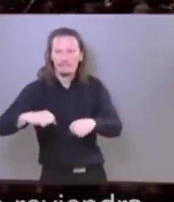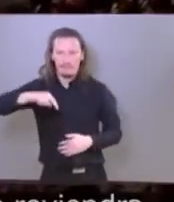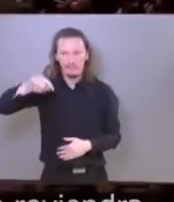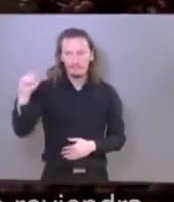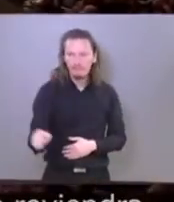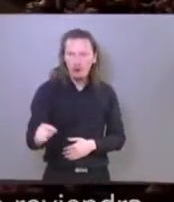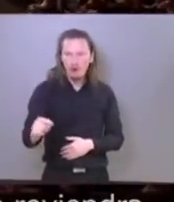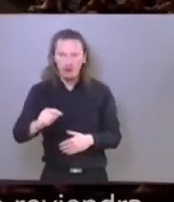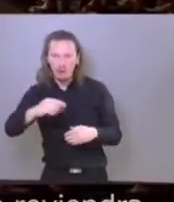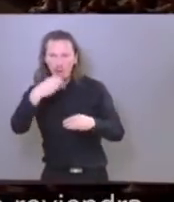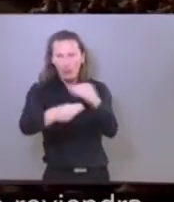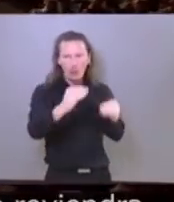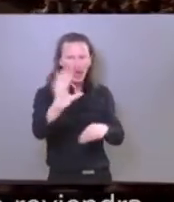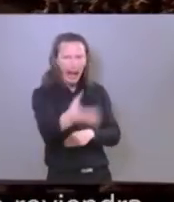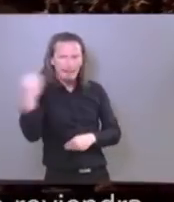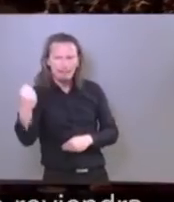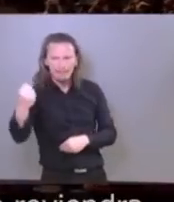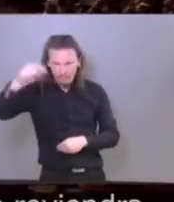vous en saisir.